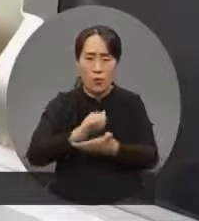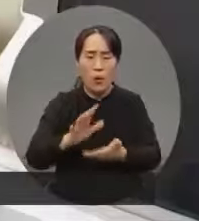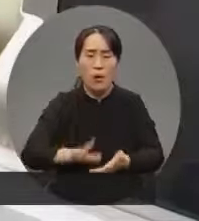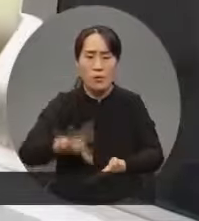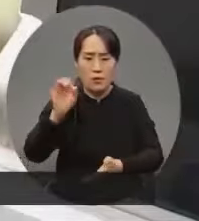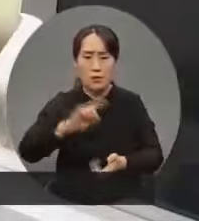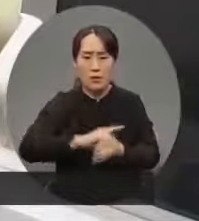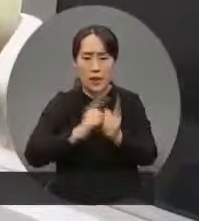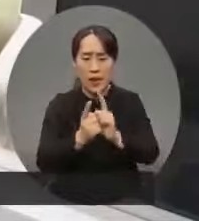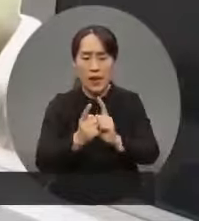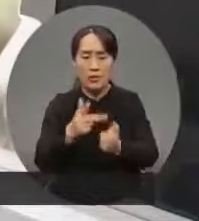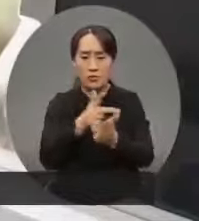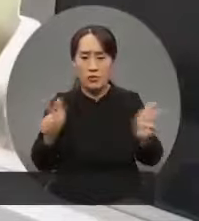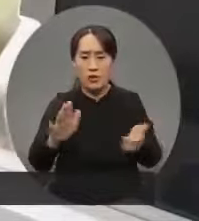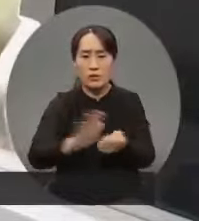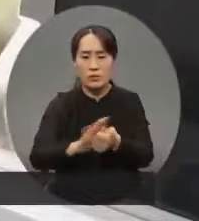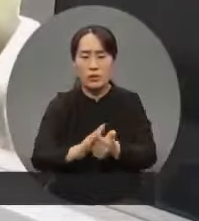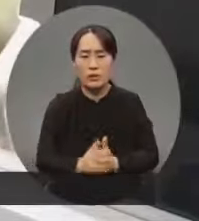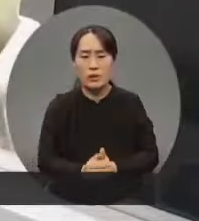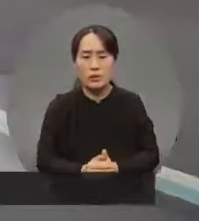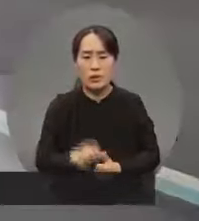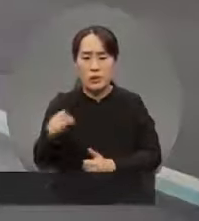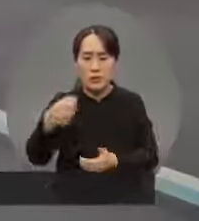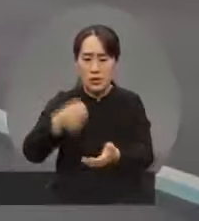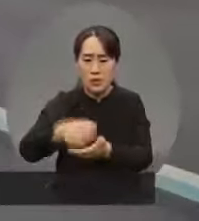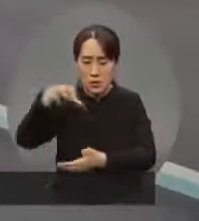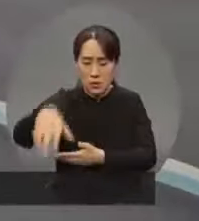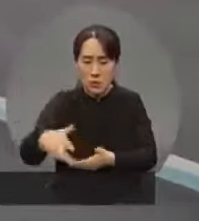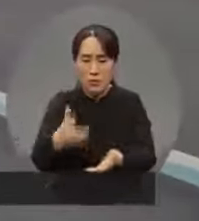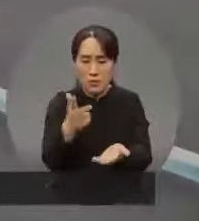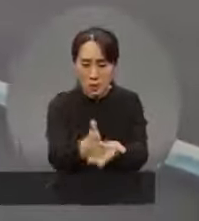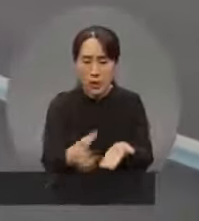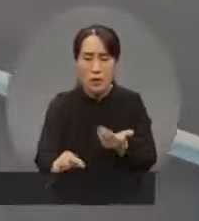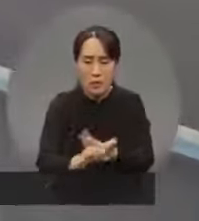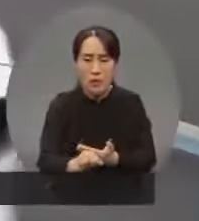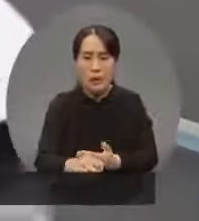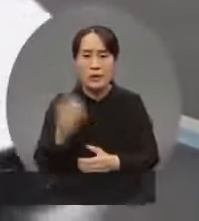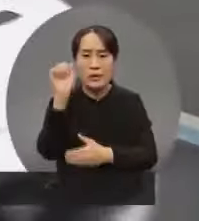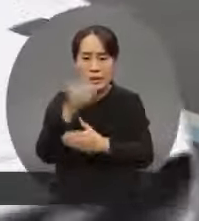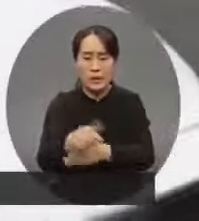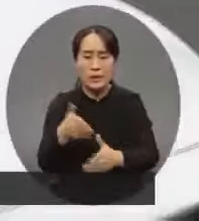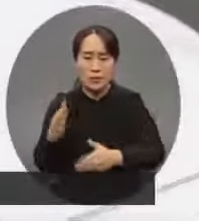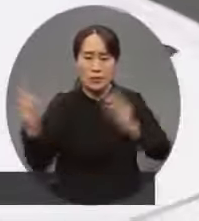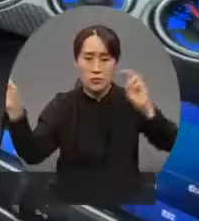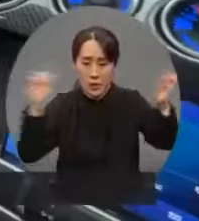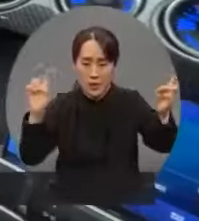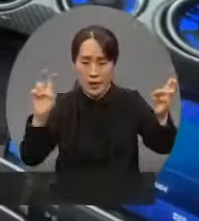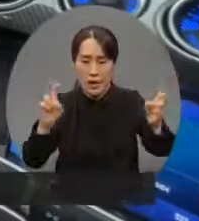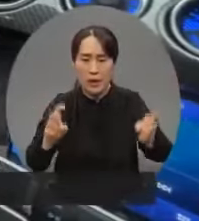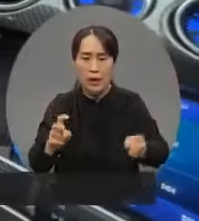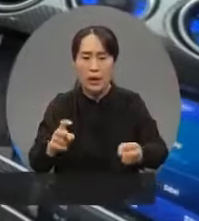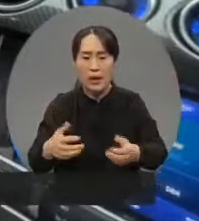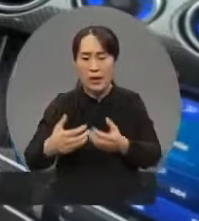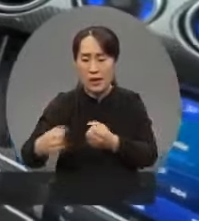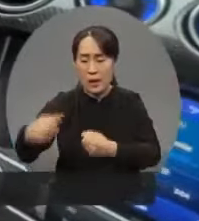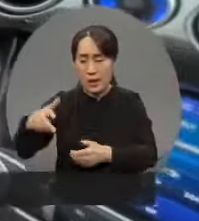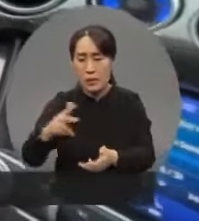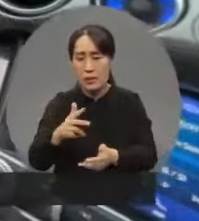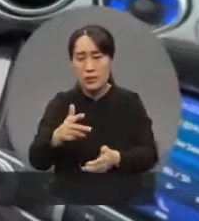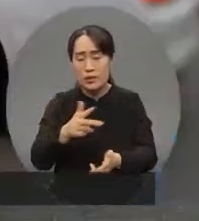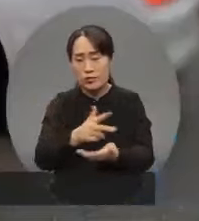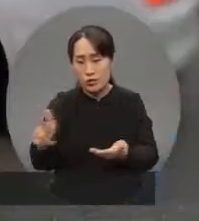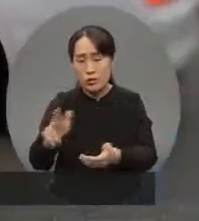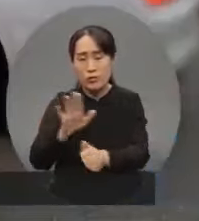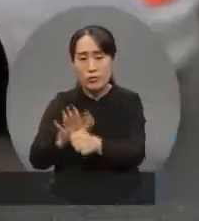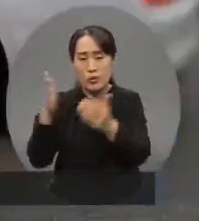대행 서비스. 여객 청사 앞 지정 장소에 차를 세워두면 승인받은 전문 업체가 별도 공간으로 옮겨